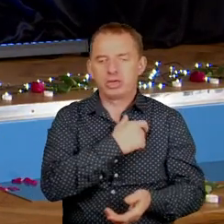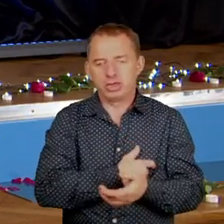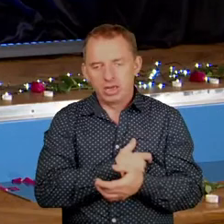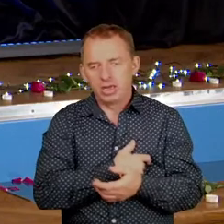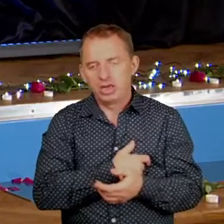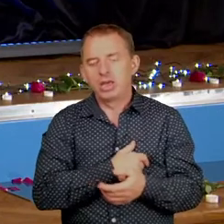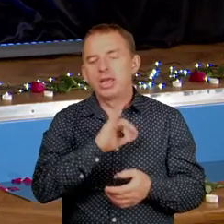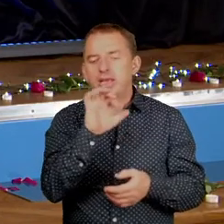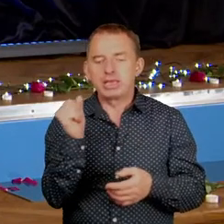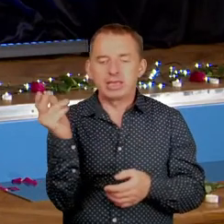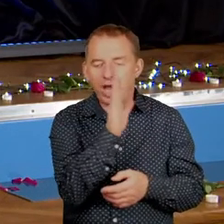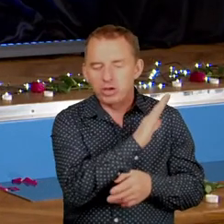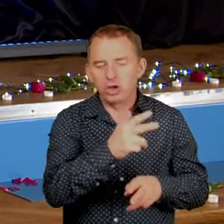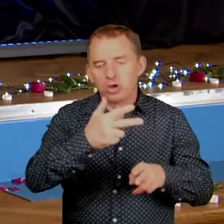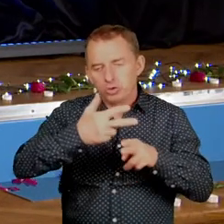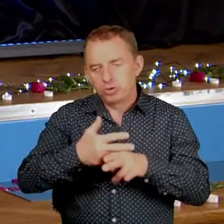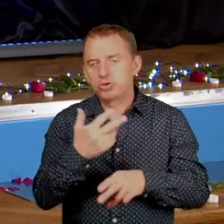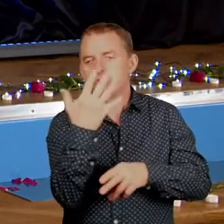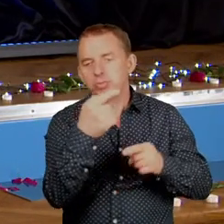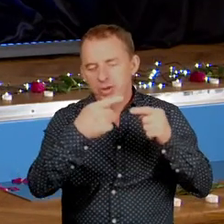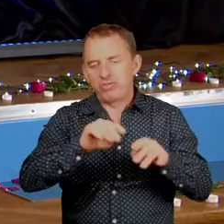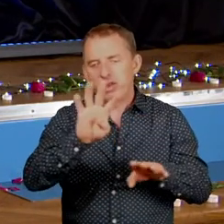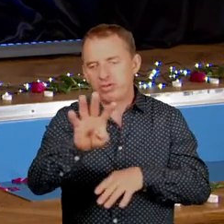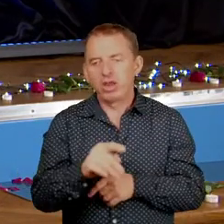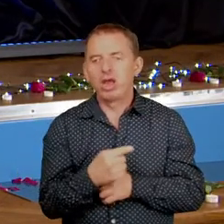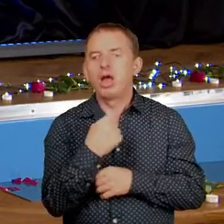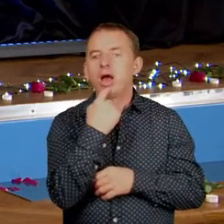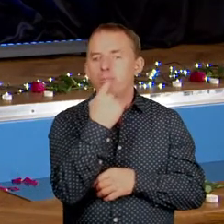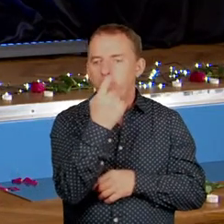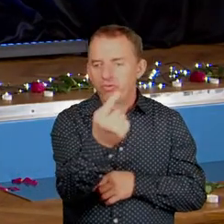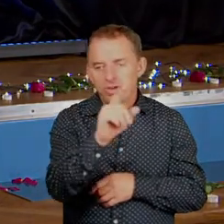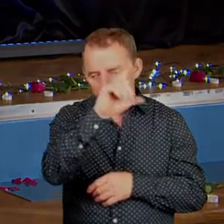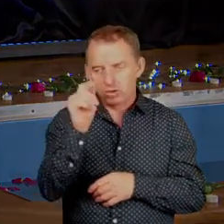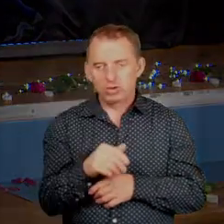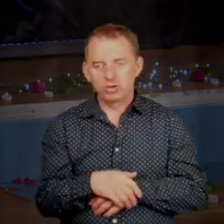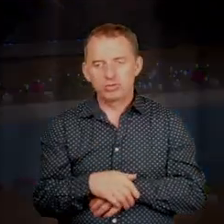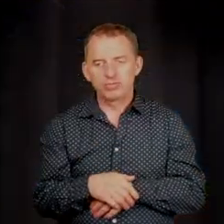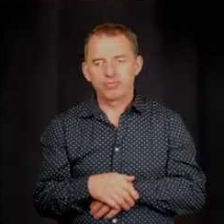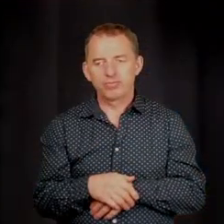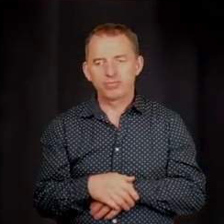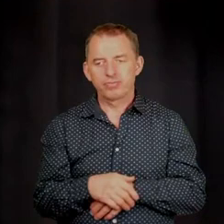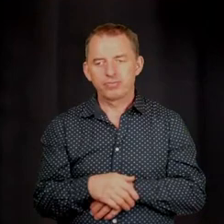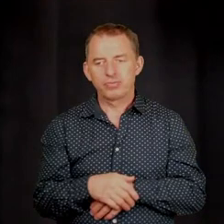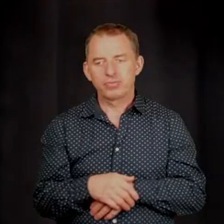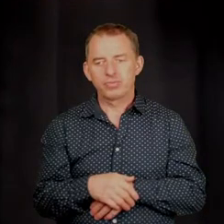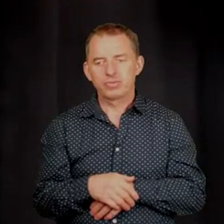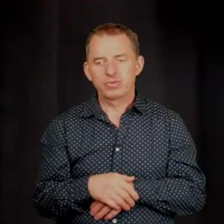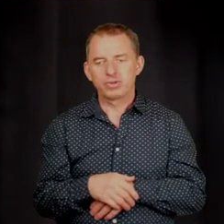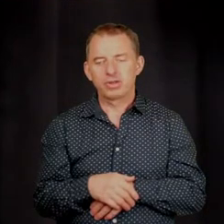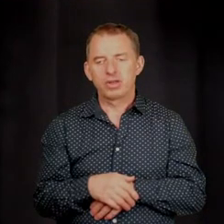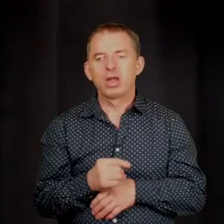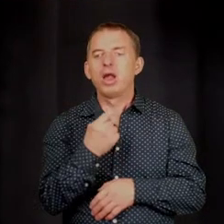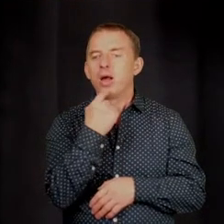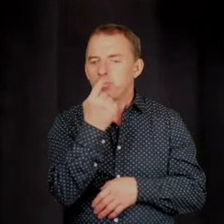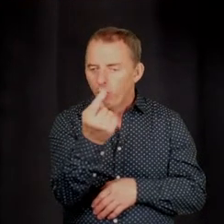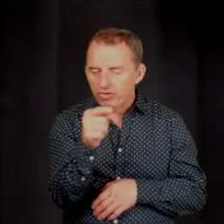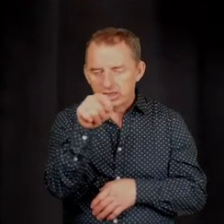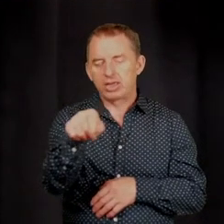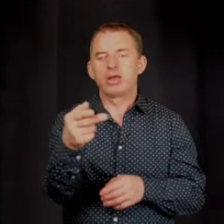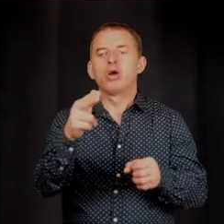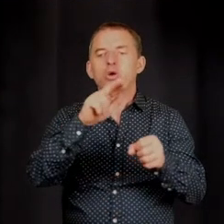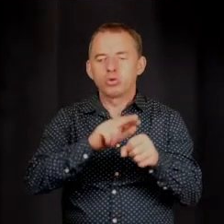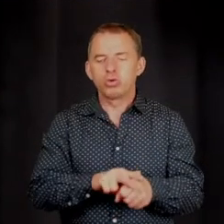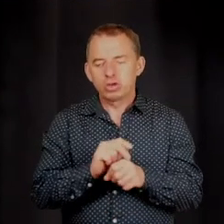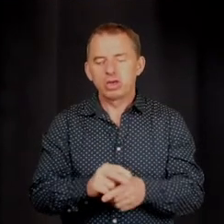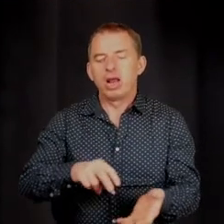Izajasz 35:4. God says, powiedzcie małoduszni. Say to those who are fearful hearted. Powiedzcie tym, którzy się